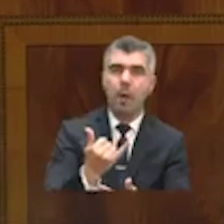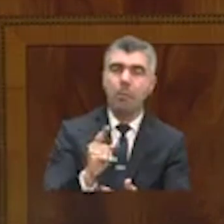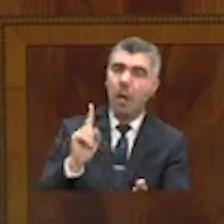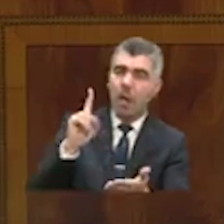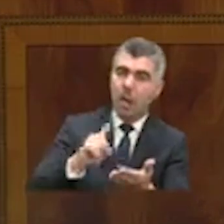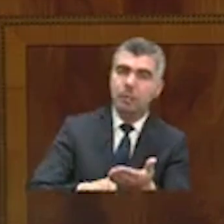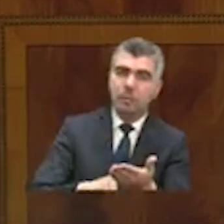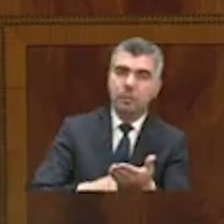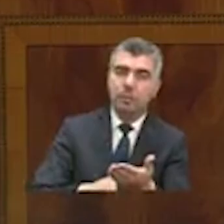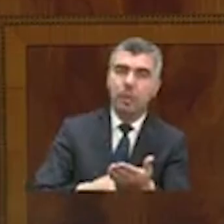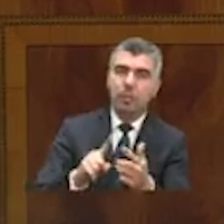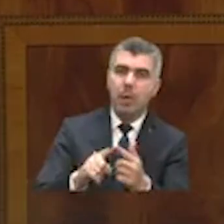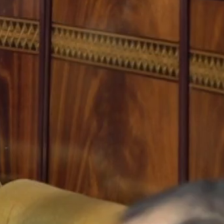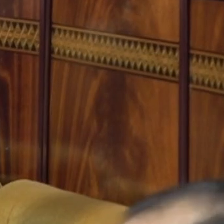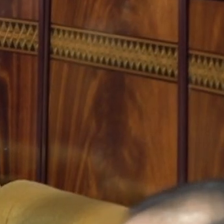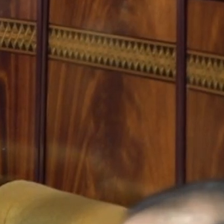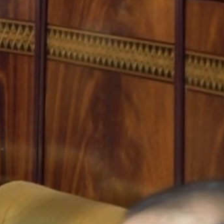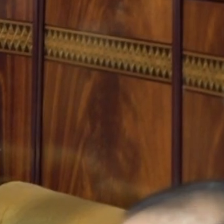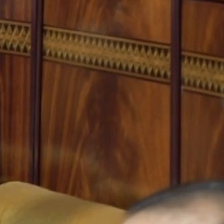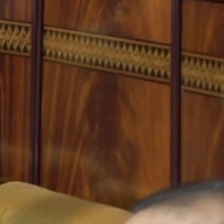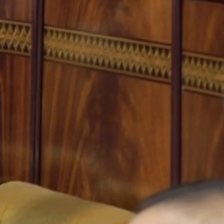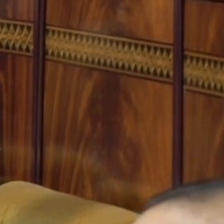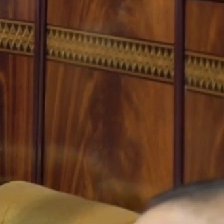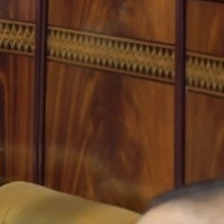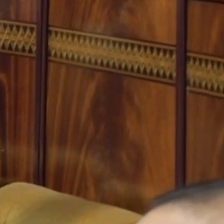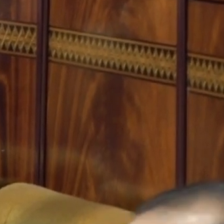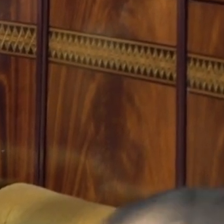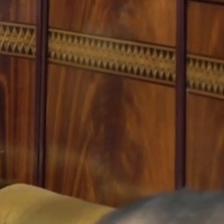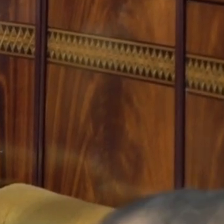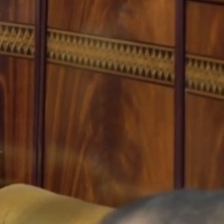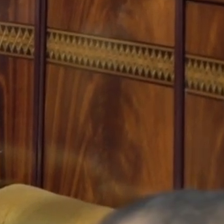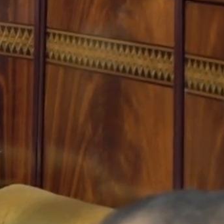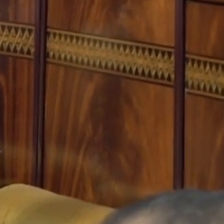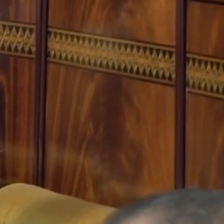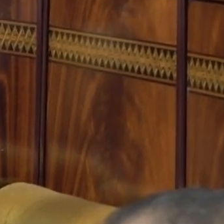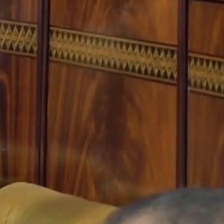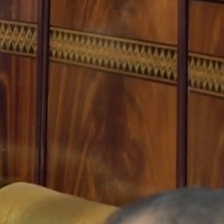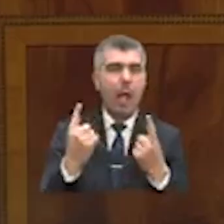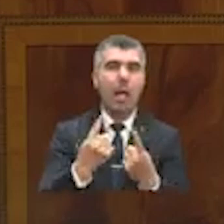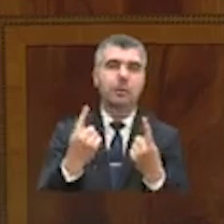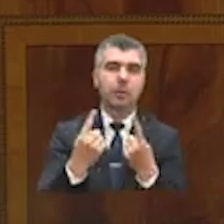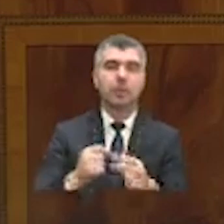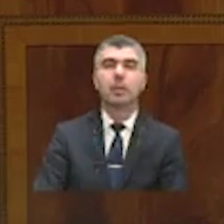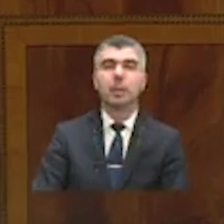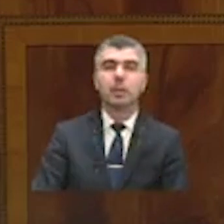باش استئناف الدراسة في أجواء عادية،